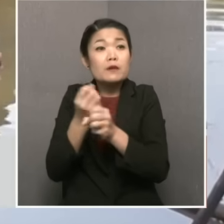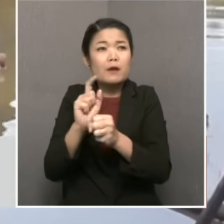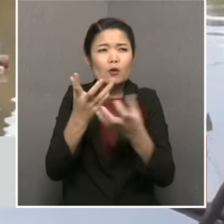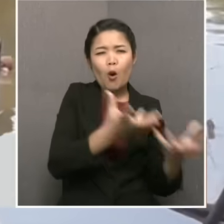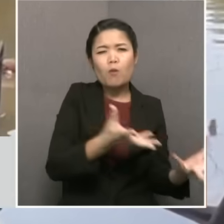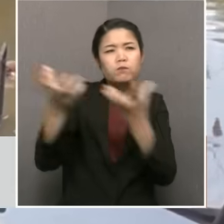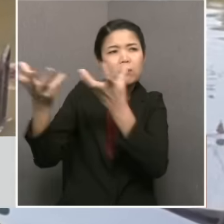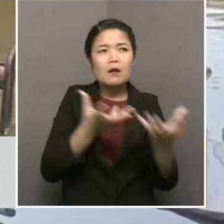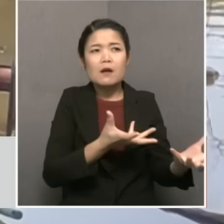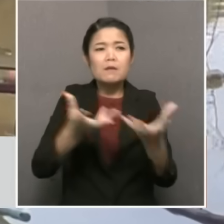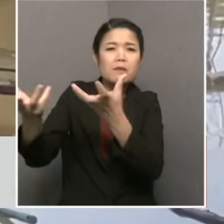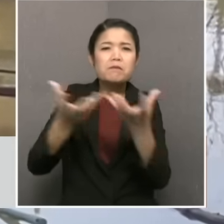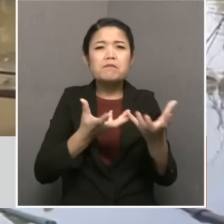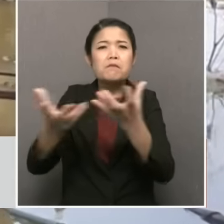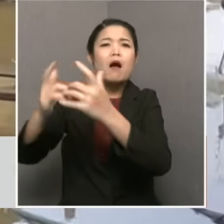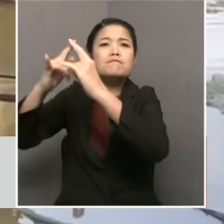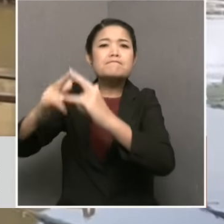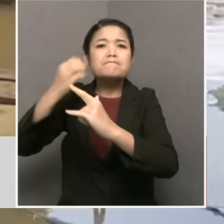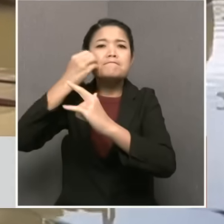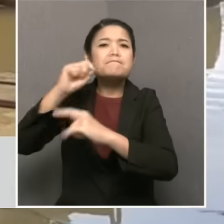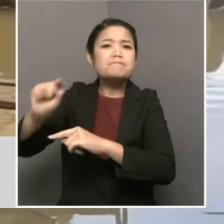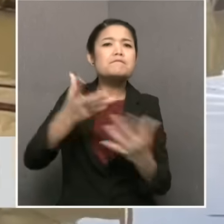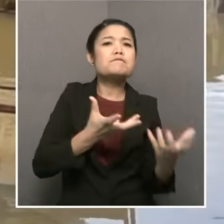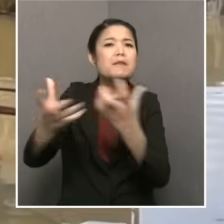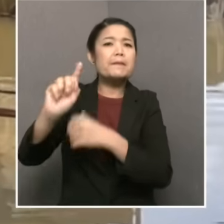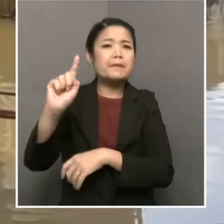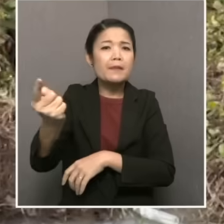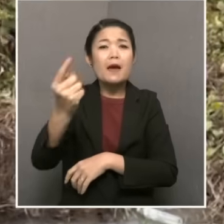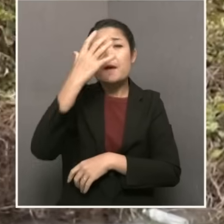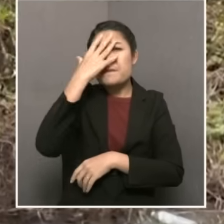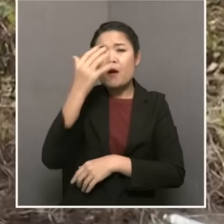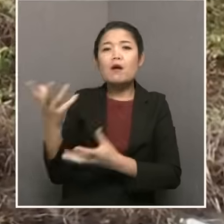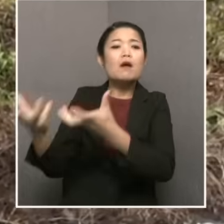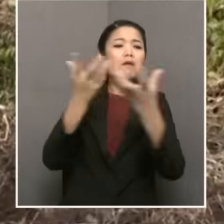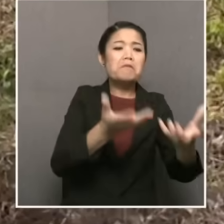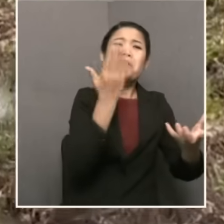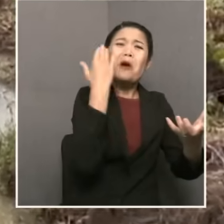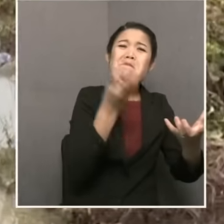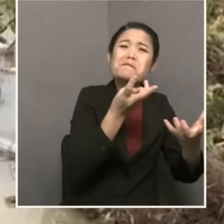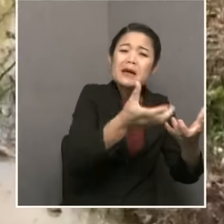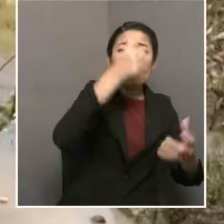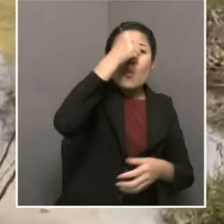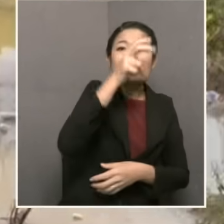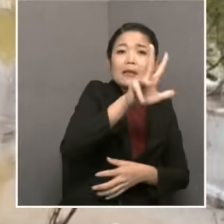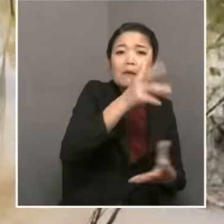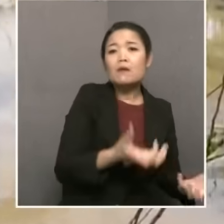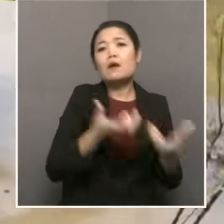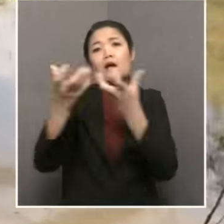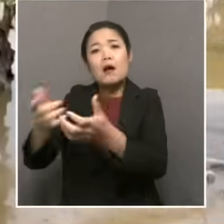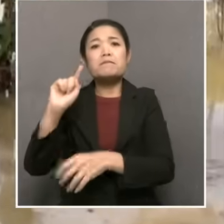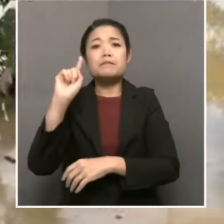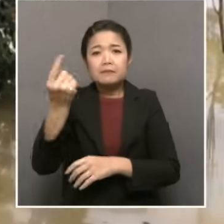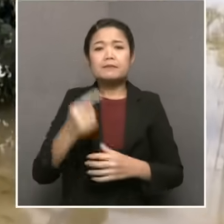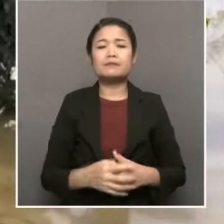อพยพไปอยู่ที่ศาลาประจำหมู่บ้านอีกรอบนึงทางทั้งที่เพิ่งจะย้ายกลับเข้าบ้านประมาณ 3วันเท่านั้น